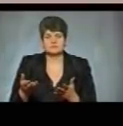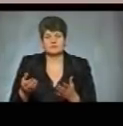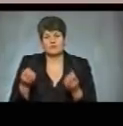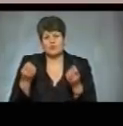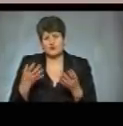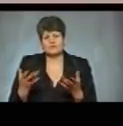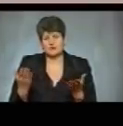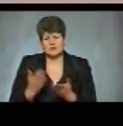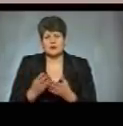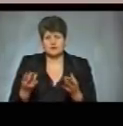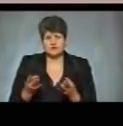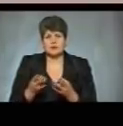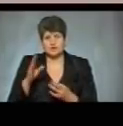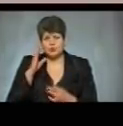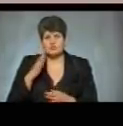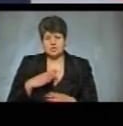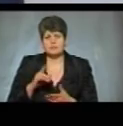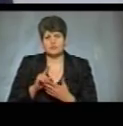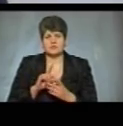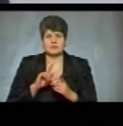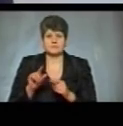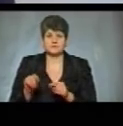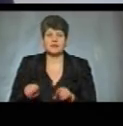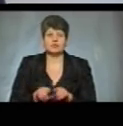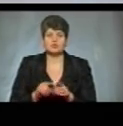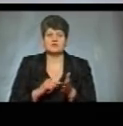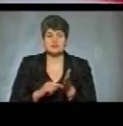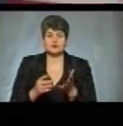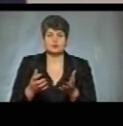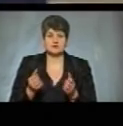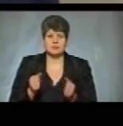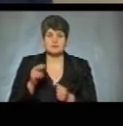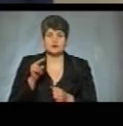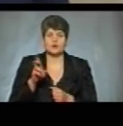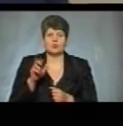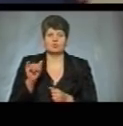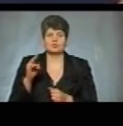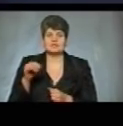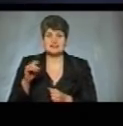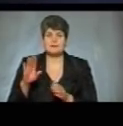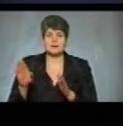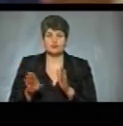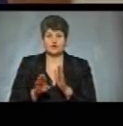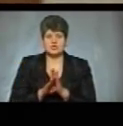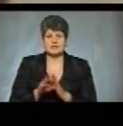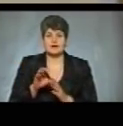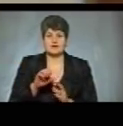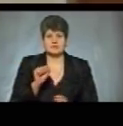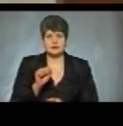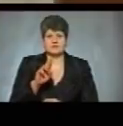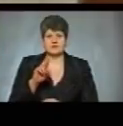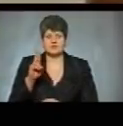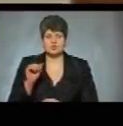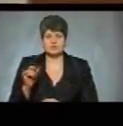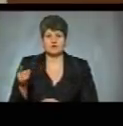Просто є потреба, хлопці нас чекають, ми мусимо їхати. Таку ж відзнаку отримав капелан Петро Бузила з-під Волочиського та Андрій Яцюк з